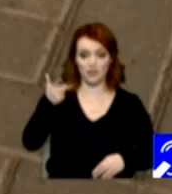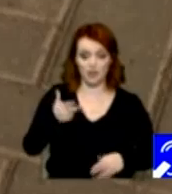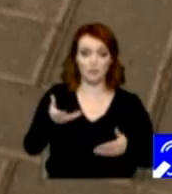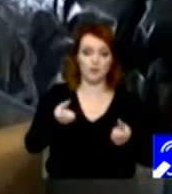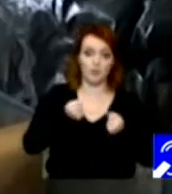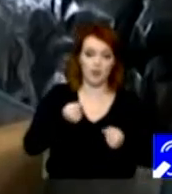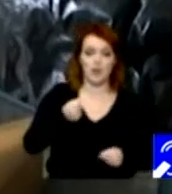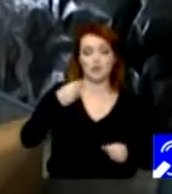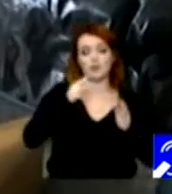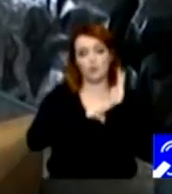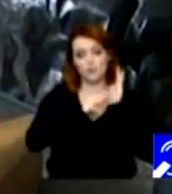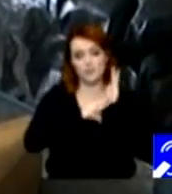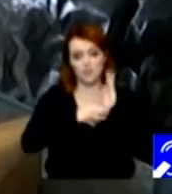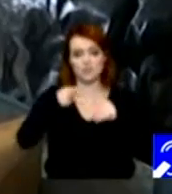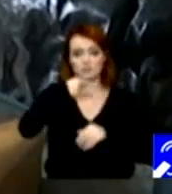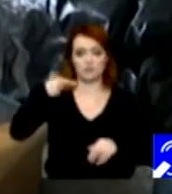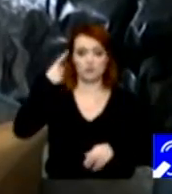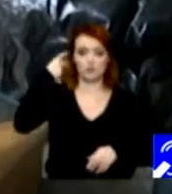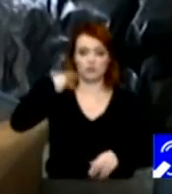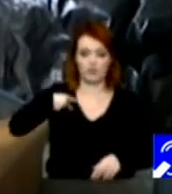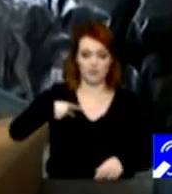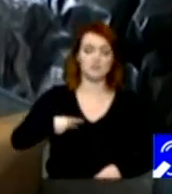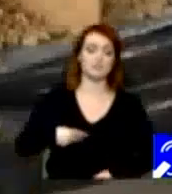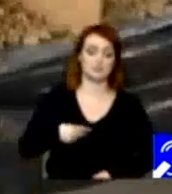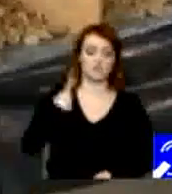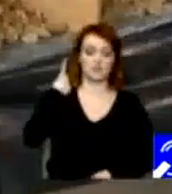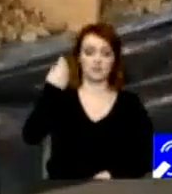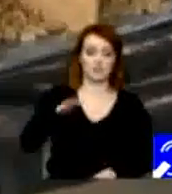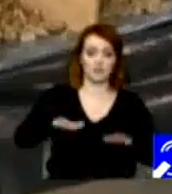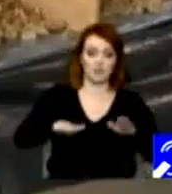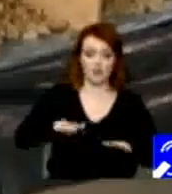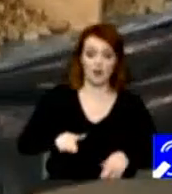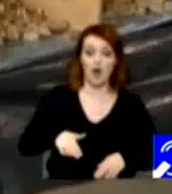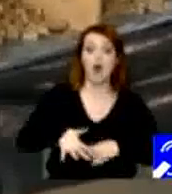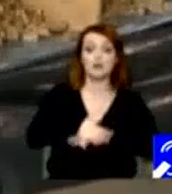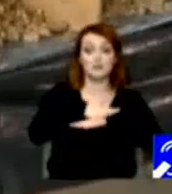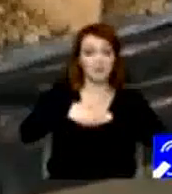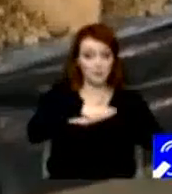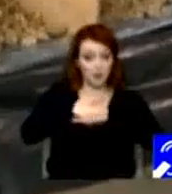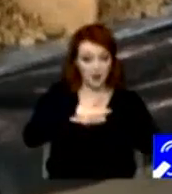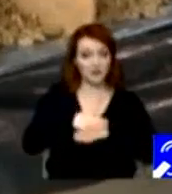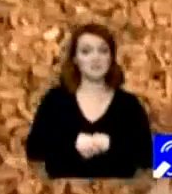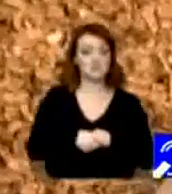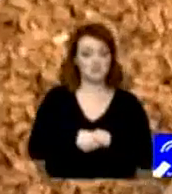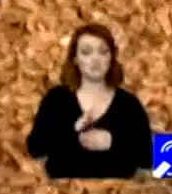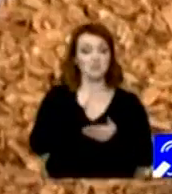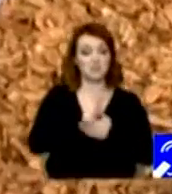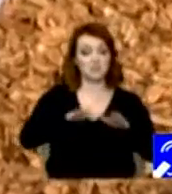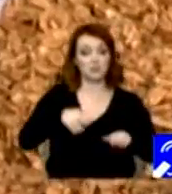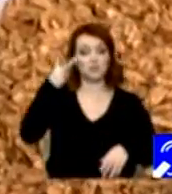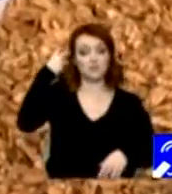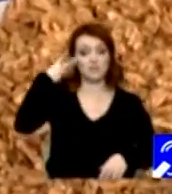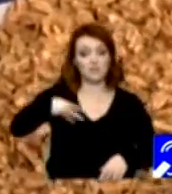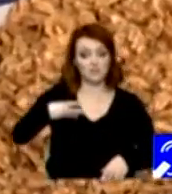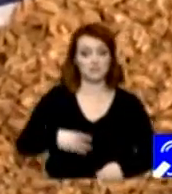80 și 120 pentru 1 kg pe tarabele piețelor și între ale miezul de nucă costă și 230 RON sunt raioane